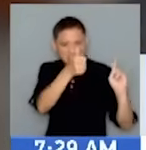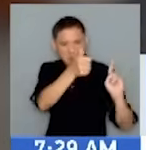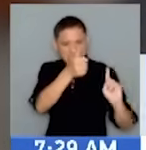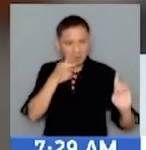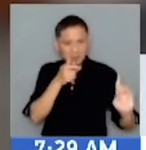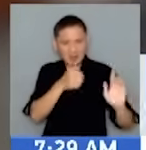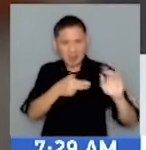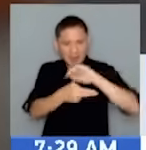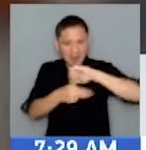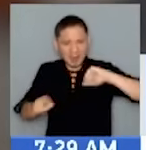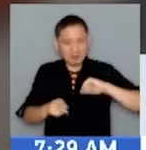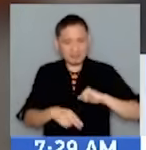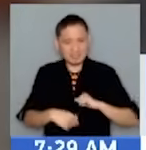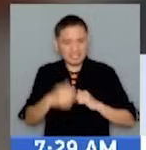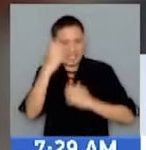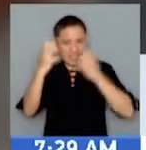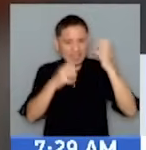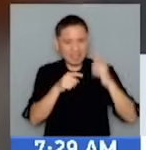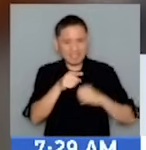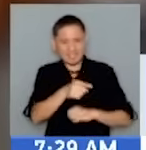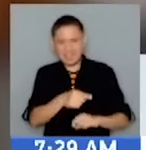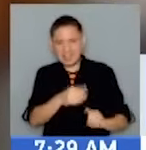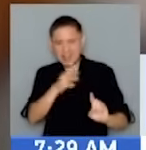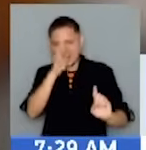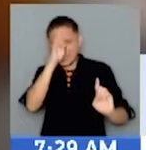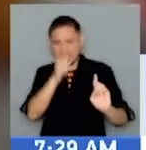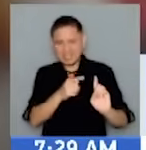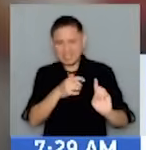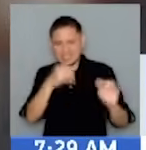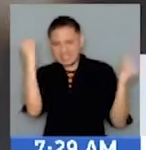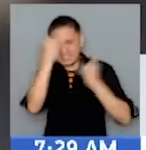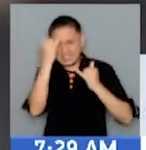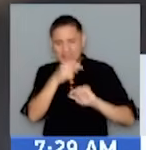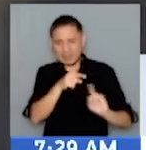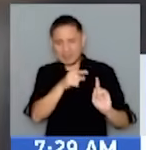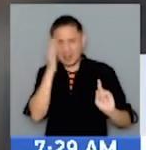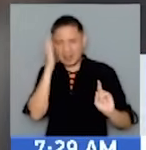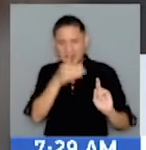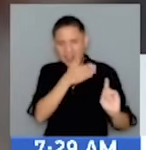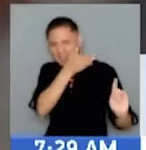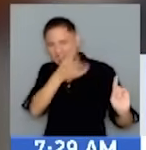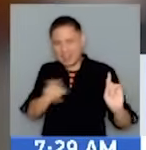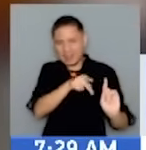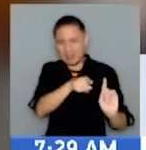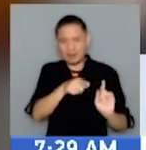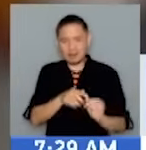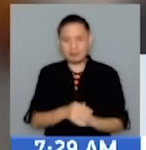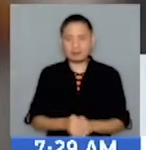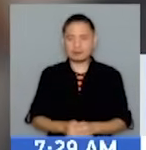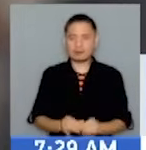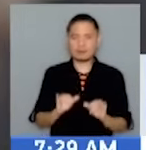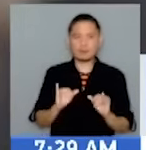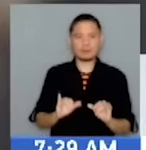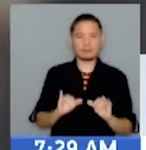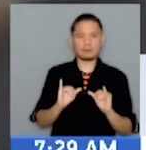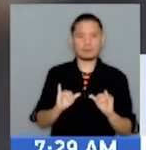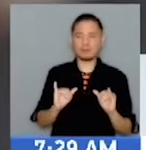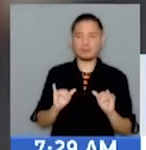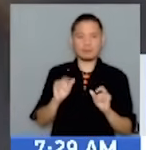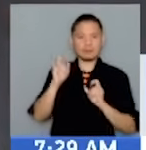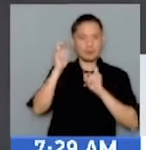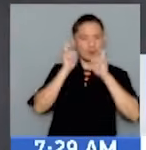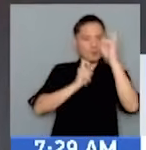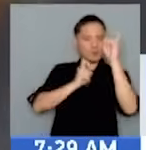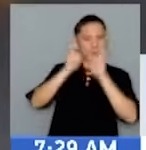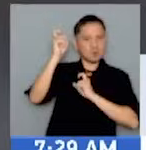Hayop ka! May araw ka rin! Mabubula ka sa impyerno! Hayop ka! lumalabas yung acting prowess niya. Hoy, pero grabe ah,